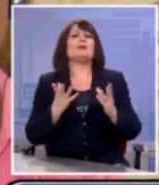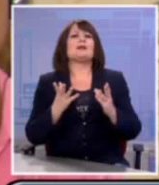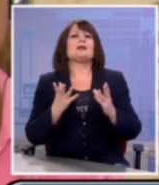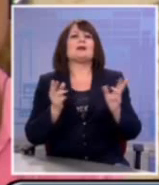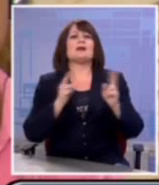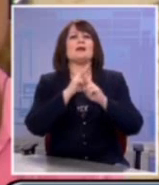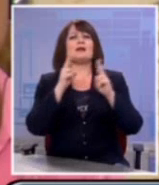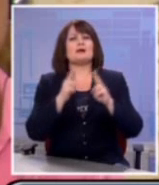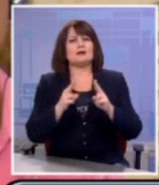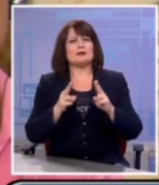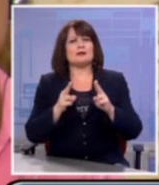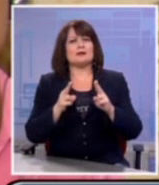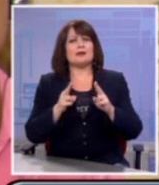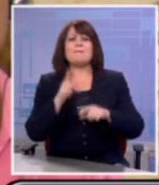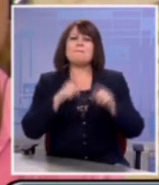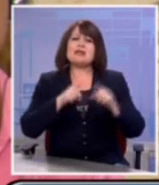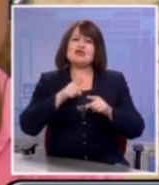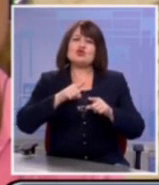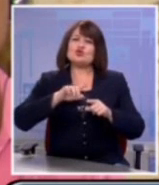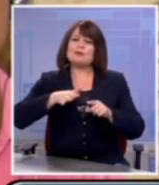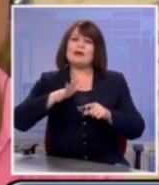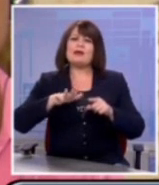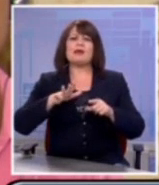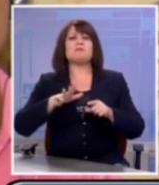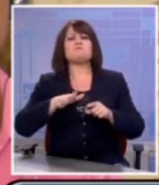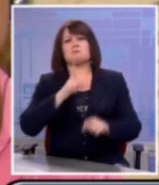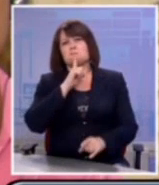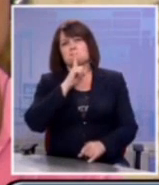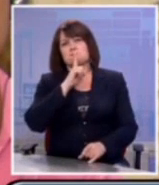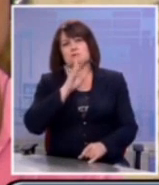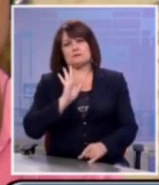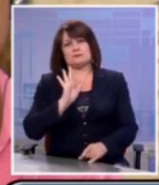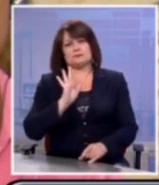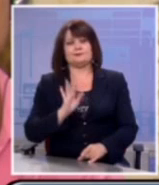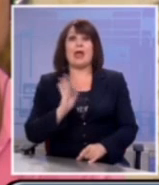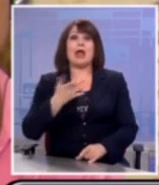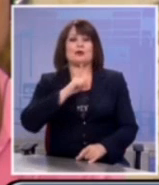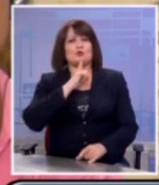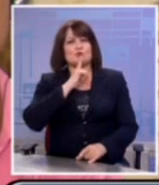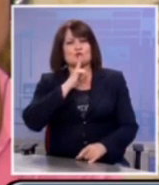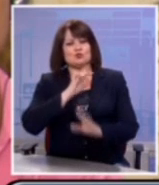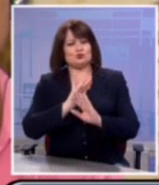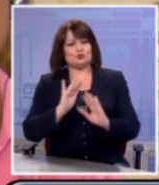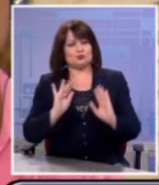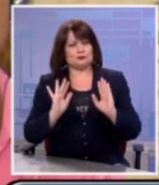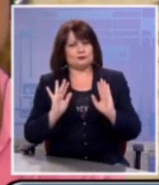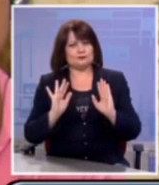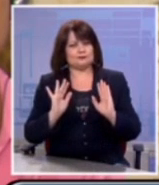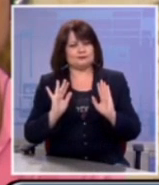διεθνούς εμβέλειας είναι η σιωπή. Το να σιωπήσει κανείς για αυτό το